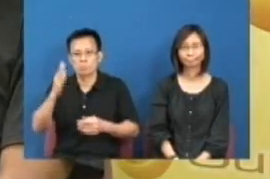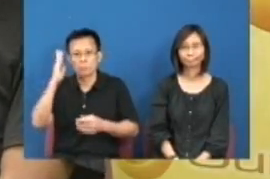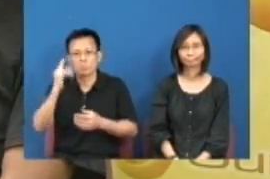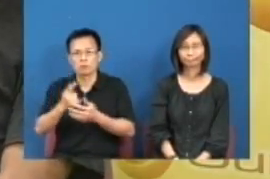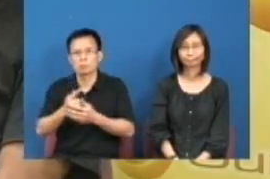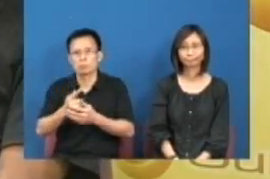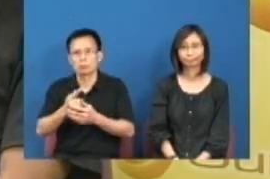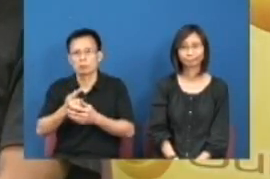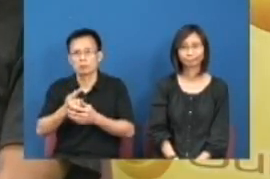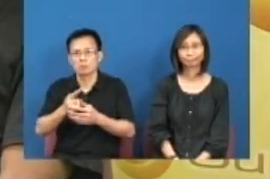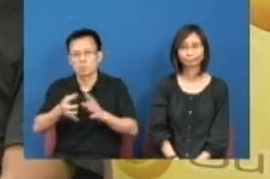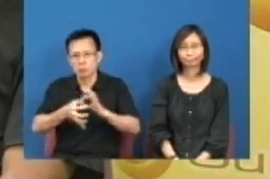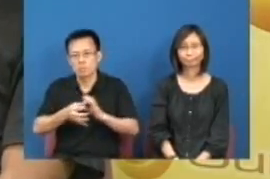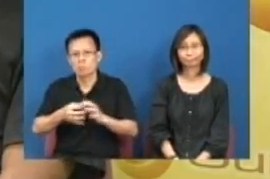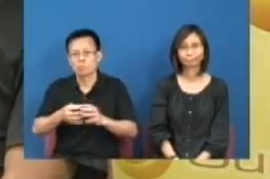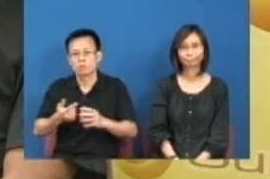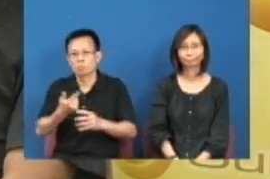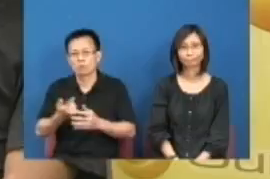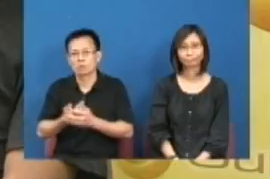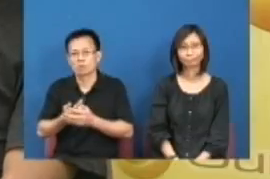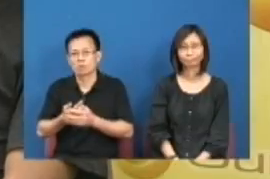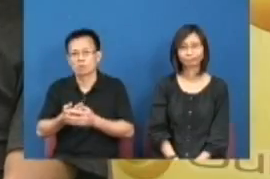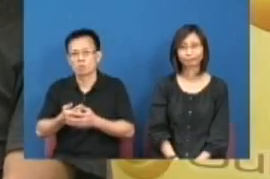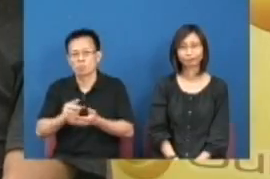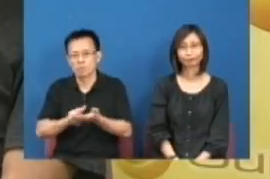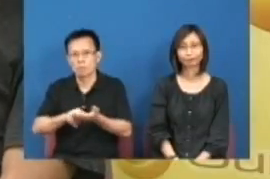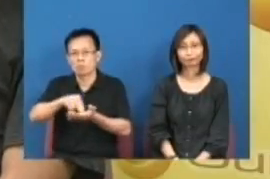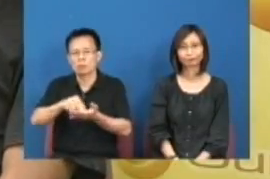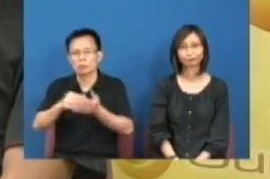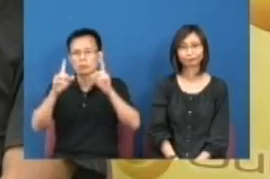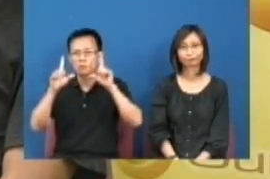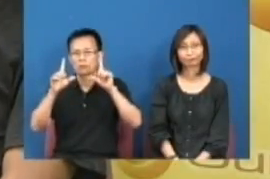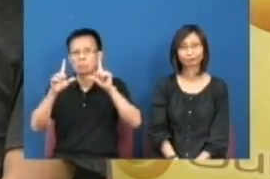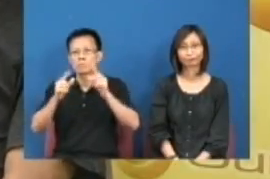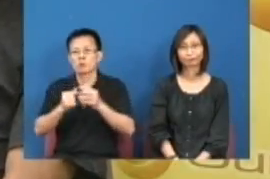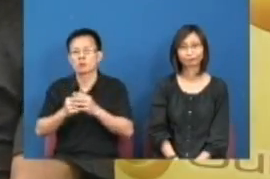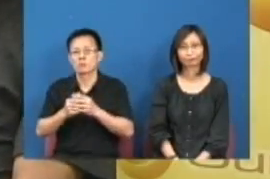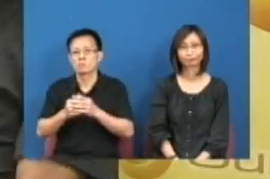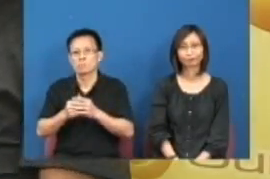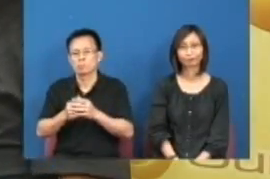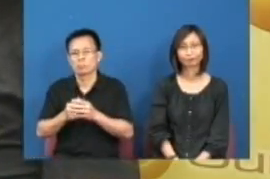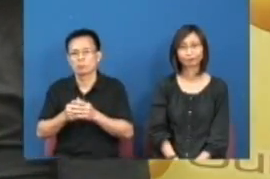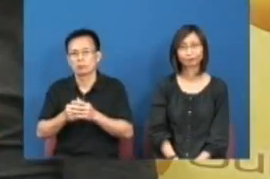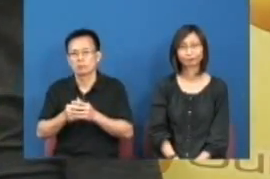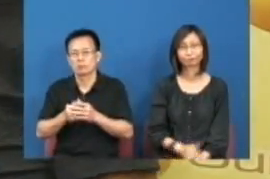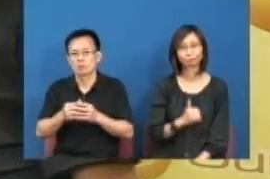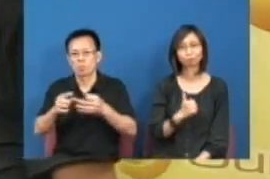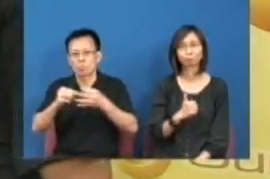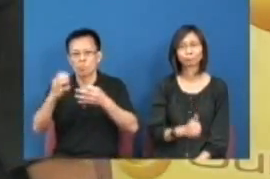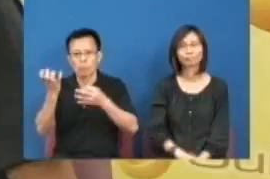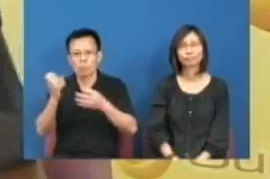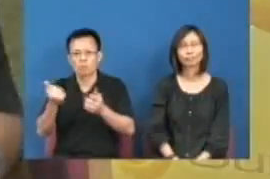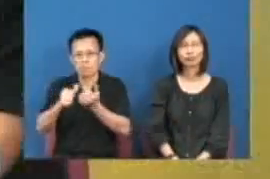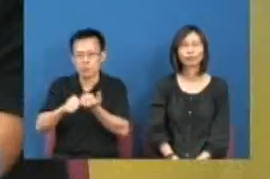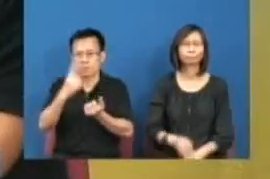嘅，即係我覺得佢係想樹立一個形象，就係佢哋即係黃光亞唔係親任何一個財團嘅，就係咁嘅。